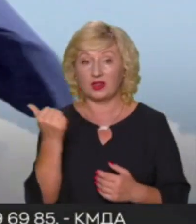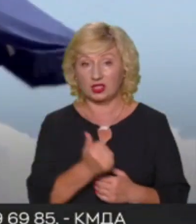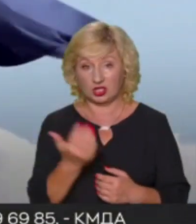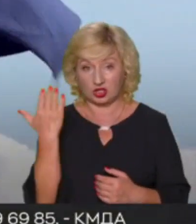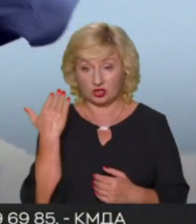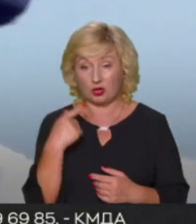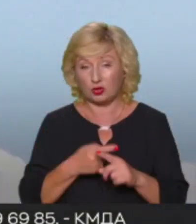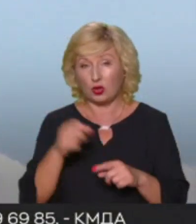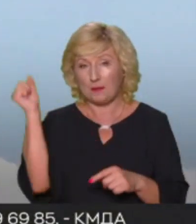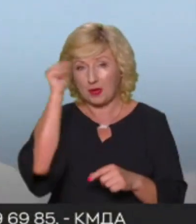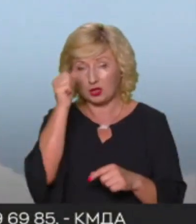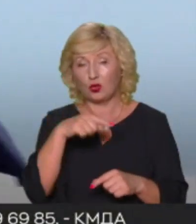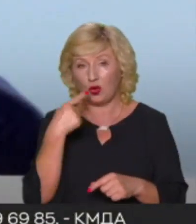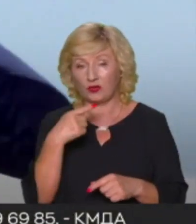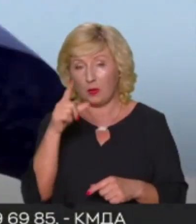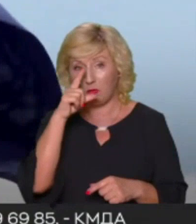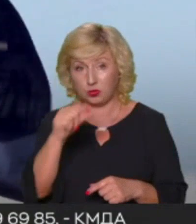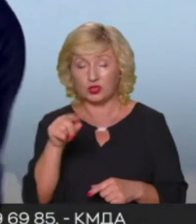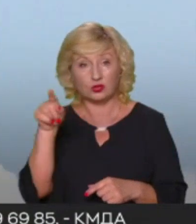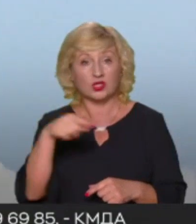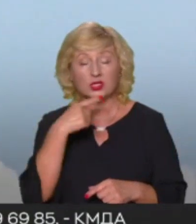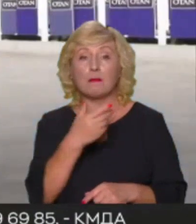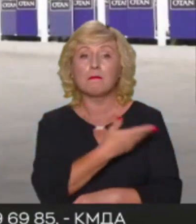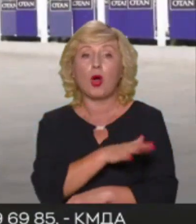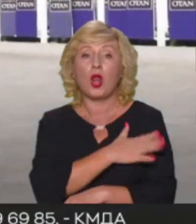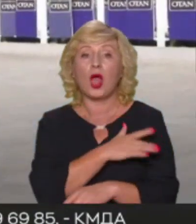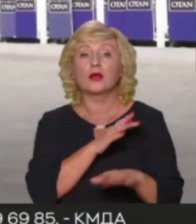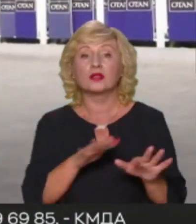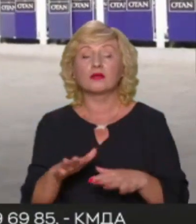вже маячню озвучував і Путін. Але тоді він сказав, що поляки діятимуть вкупі з литовцями.